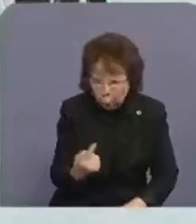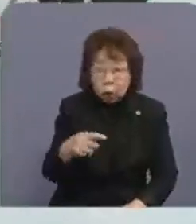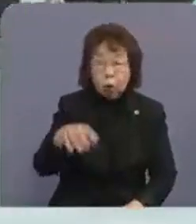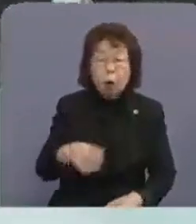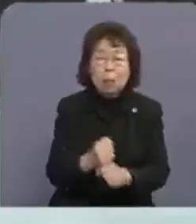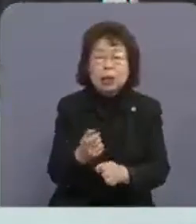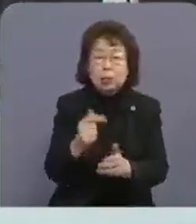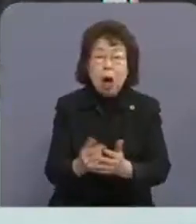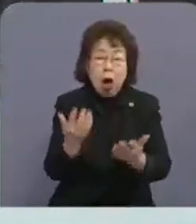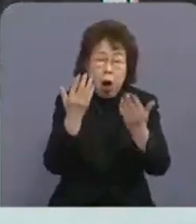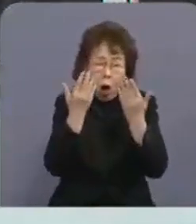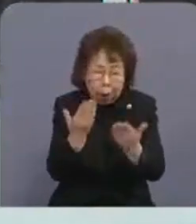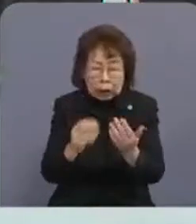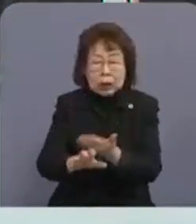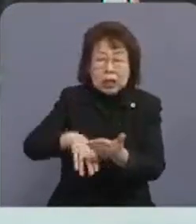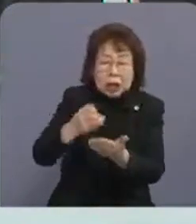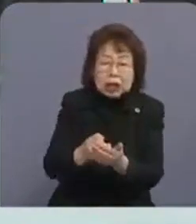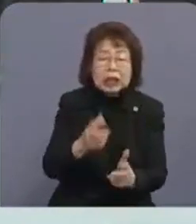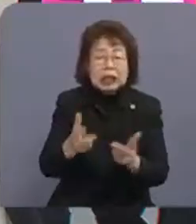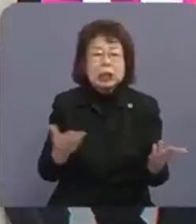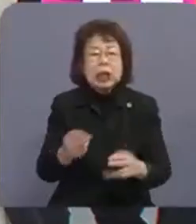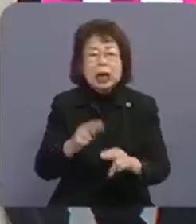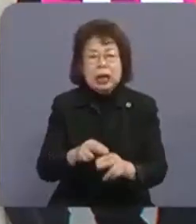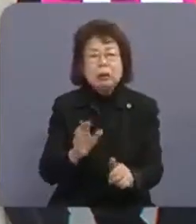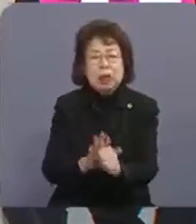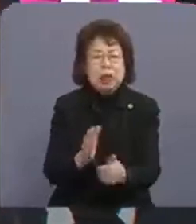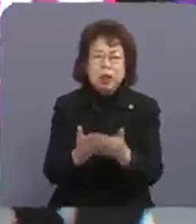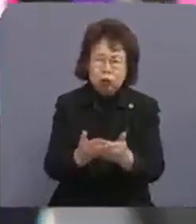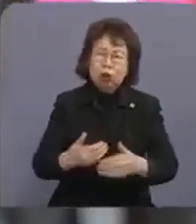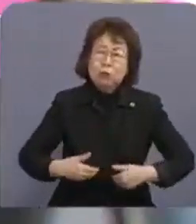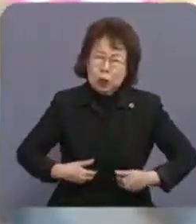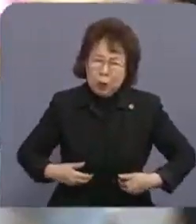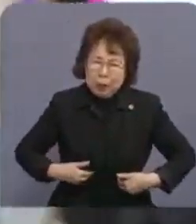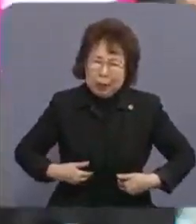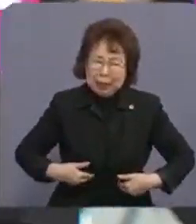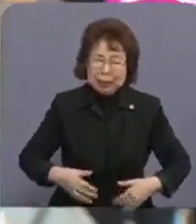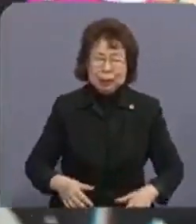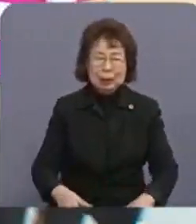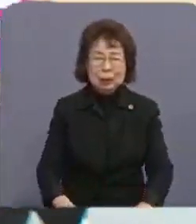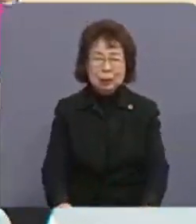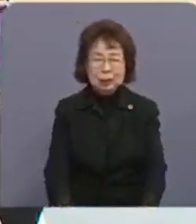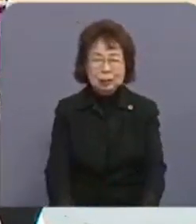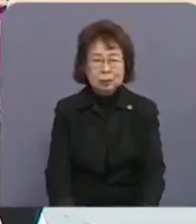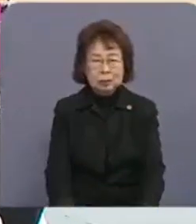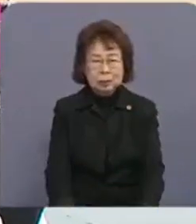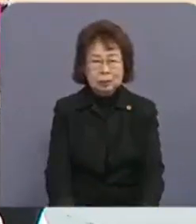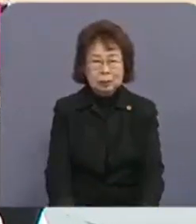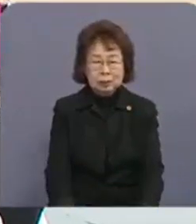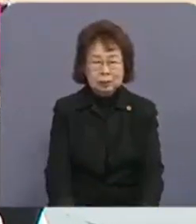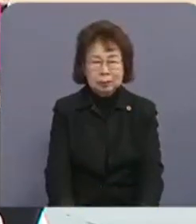산을는 자리 창출방안을 마련해야 한다는 지적입니다 KBS 뉴스